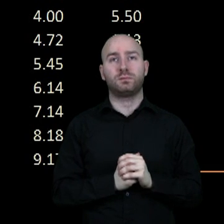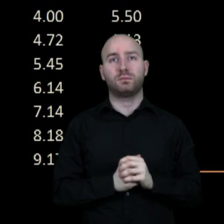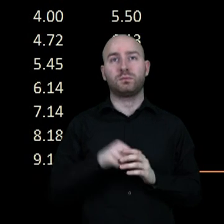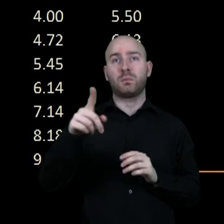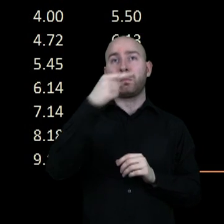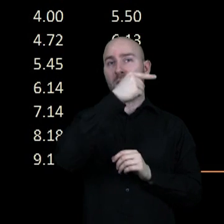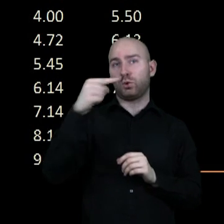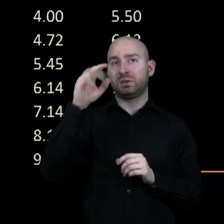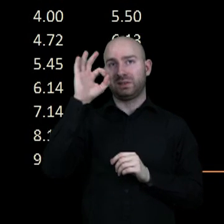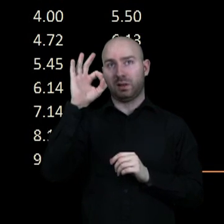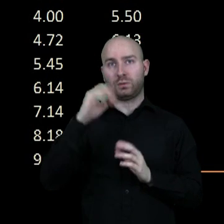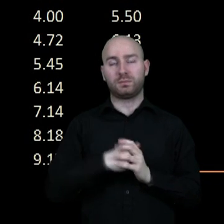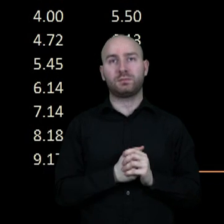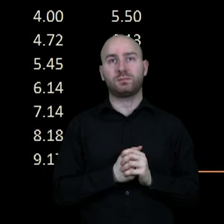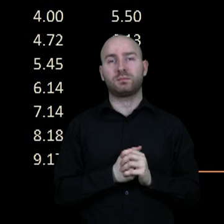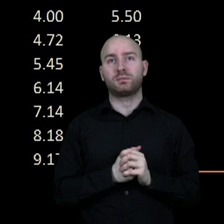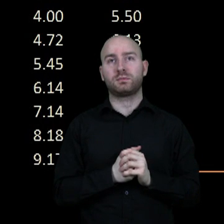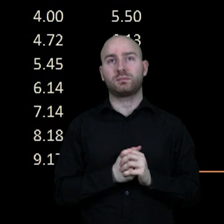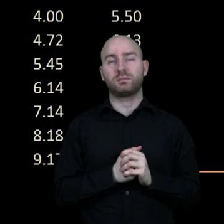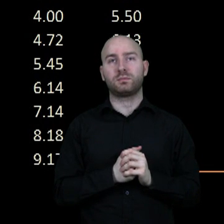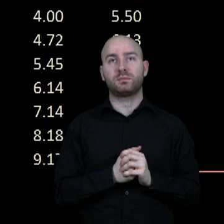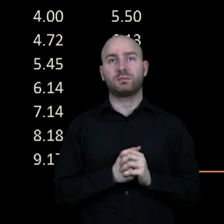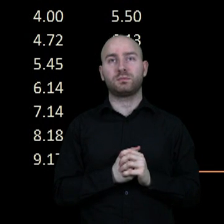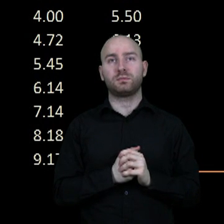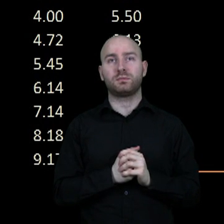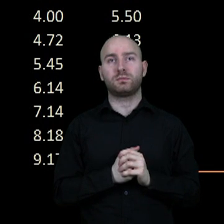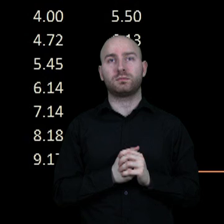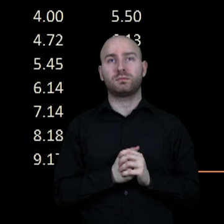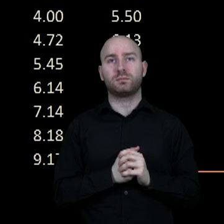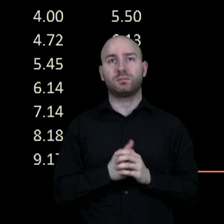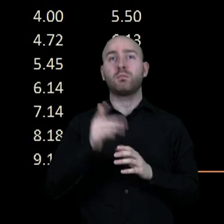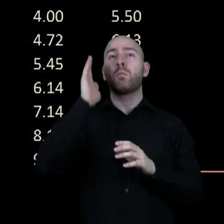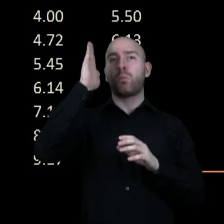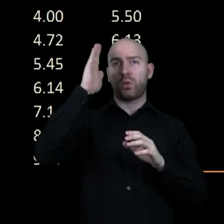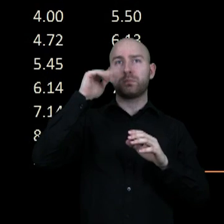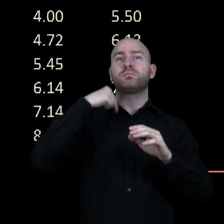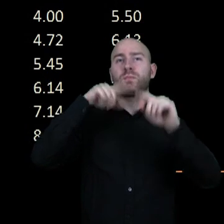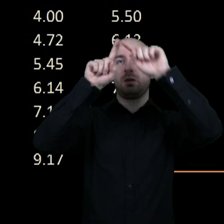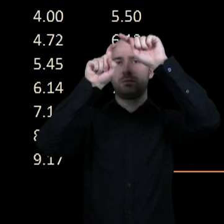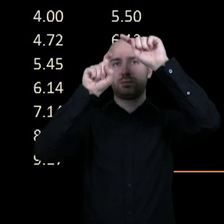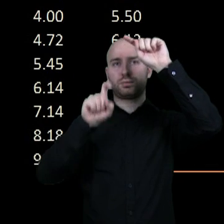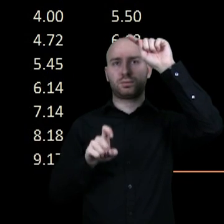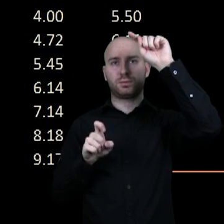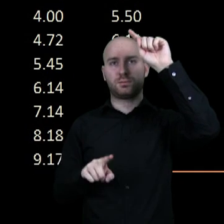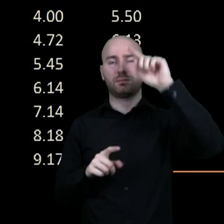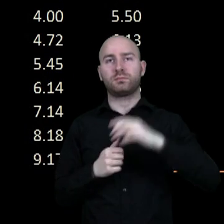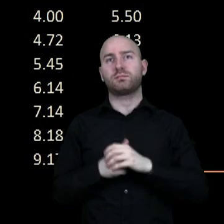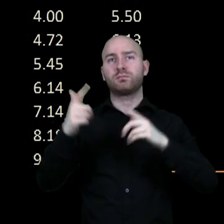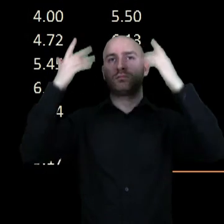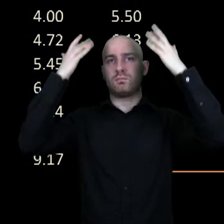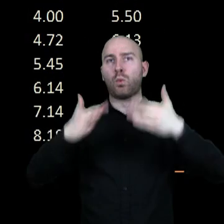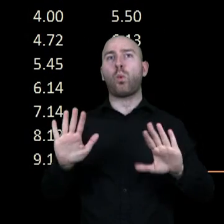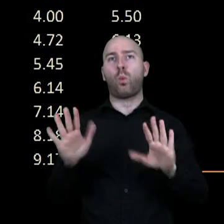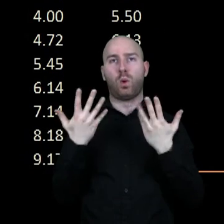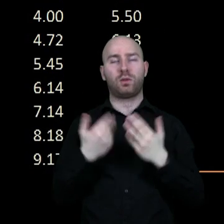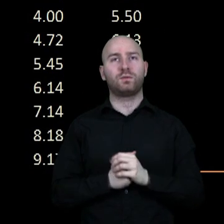4000 minus 0 linijek kodu. Wpisuję formułę w taki sposób, aby później, gdy rozciągnę